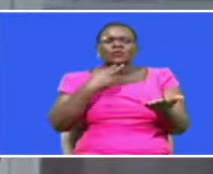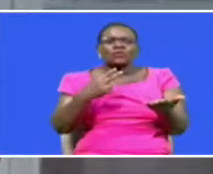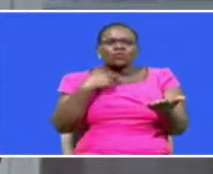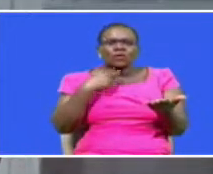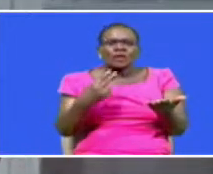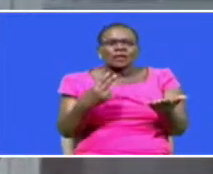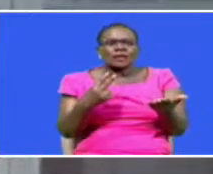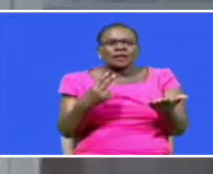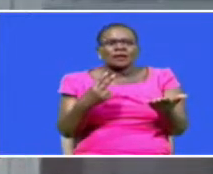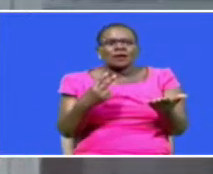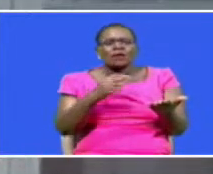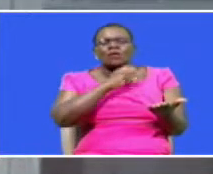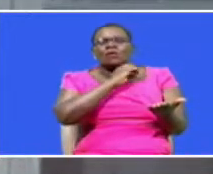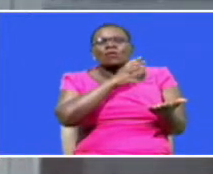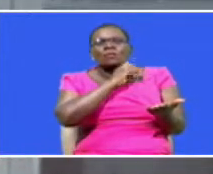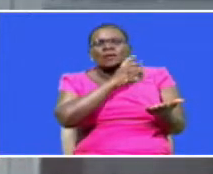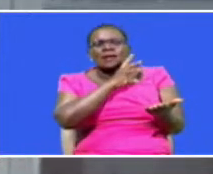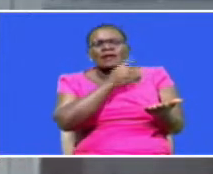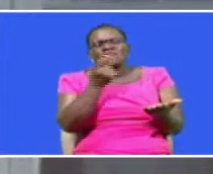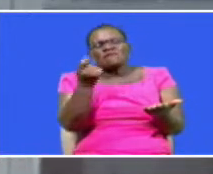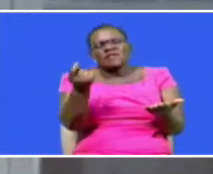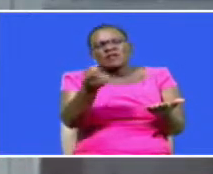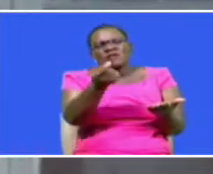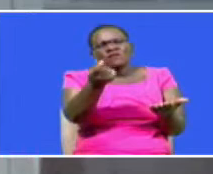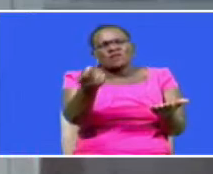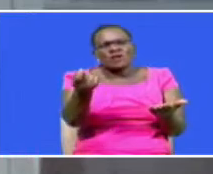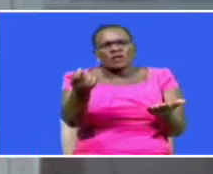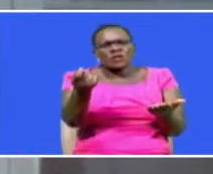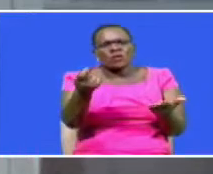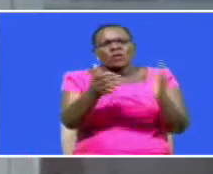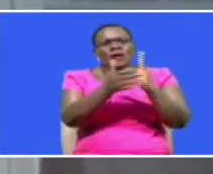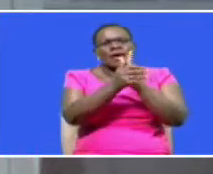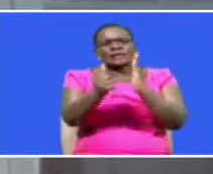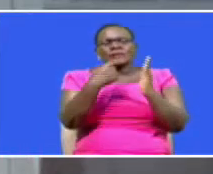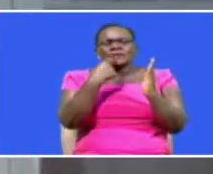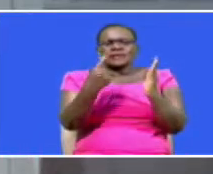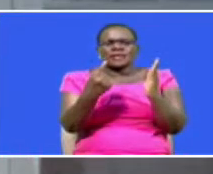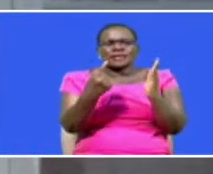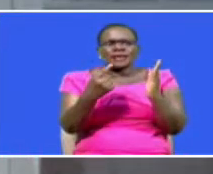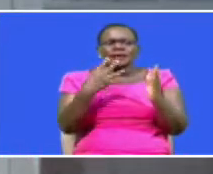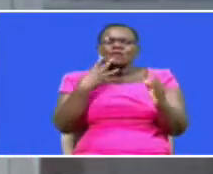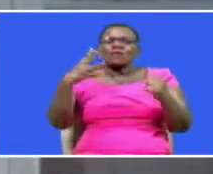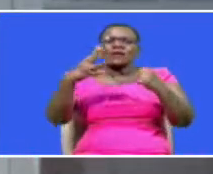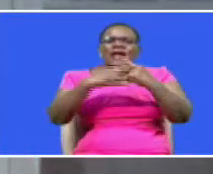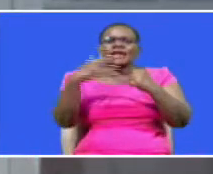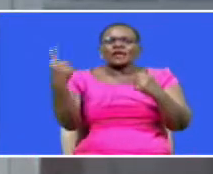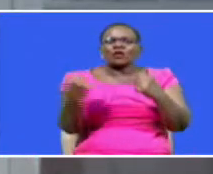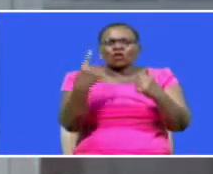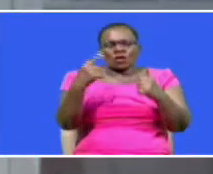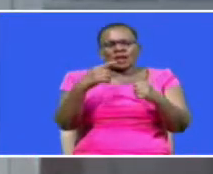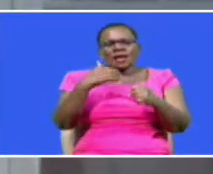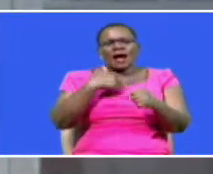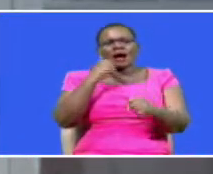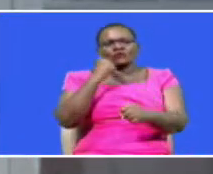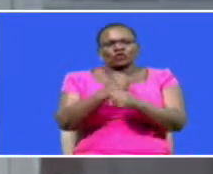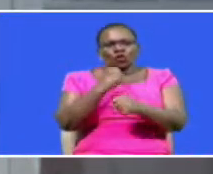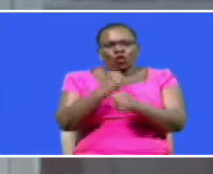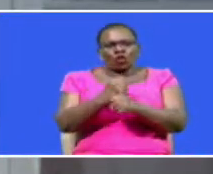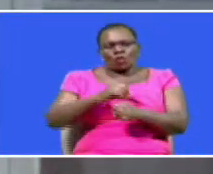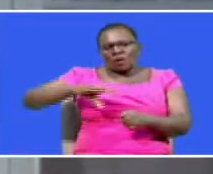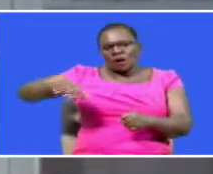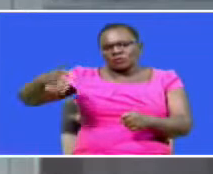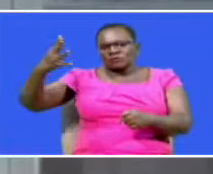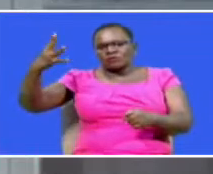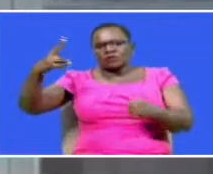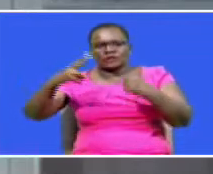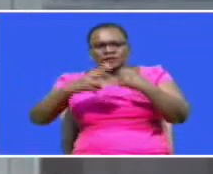Millicent Alo alilalamikia idadi ndogo ya wataalam hao, akisema kwamba ni 900 pekee ambao walioajiriwa kwenye kaunti zote